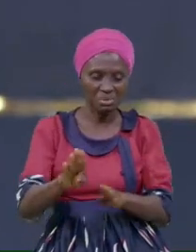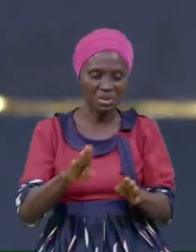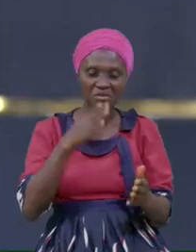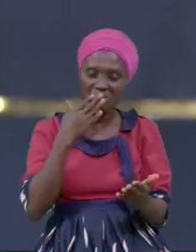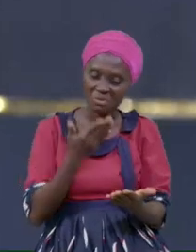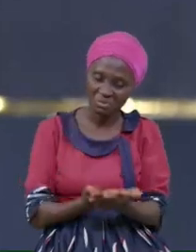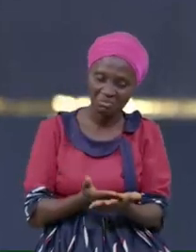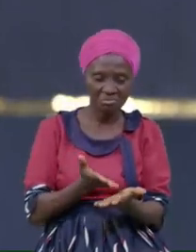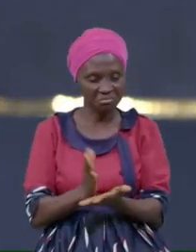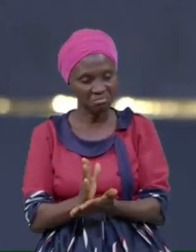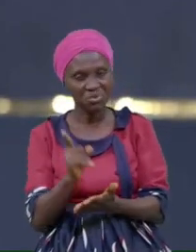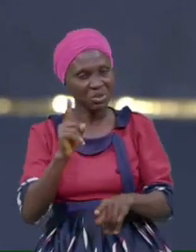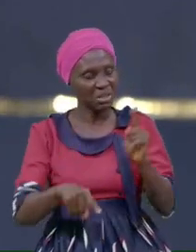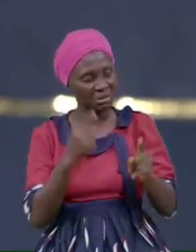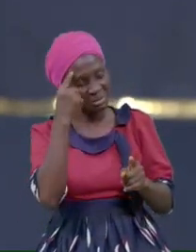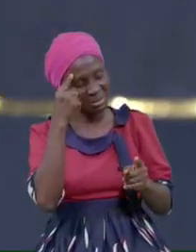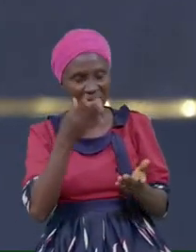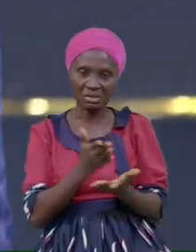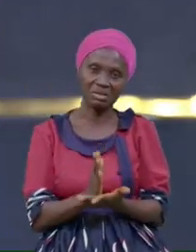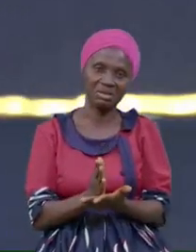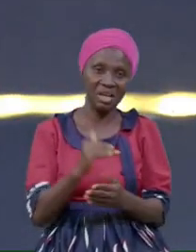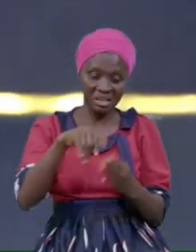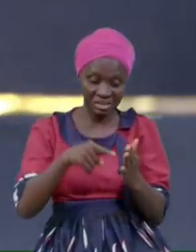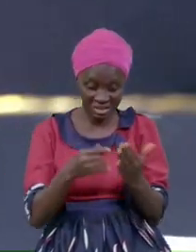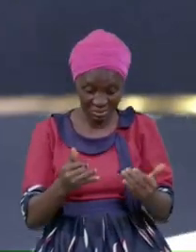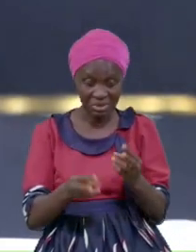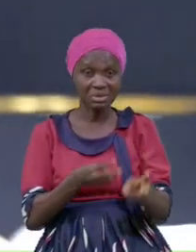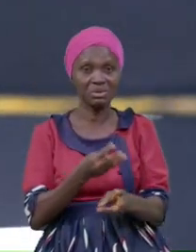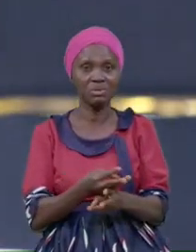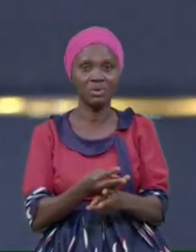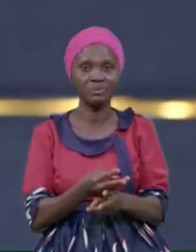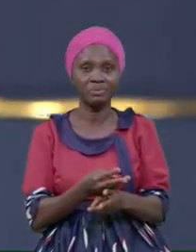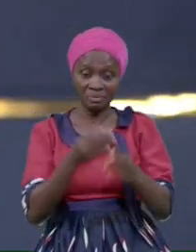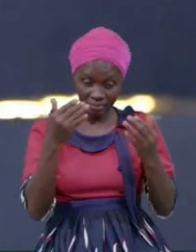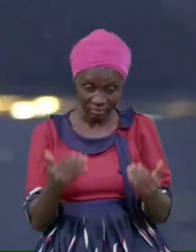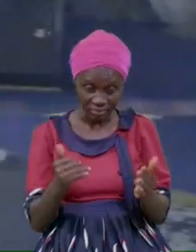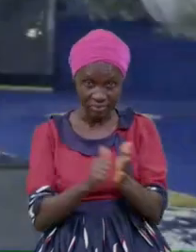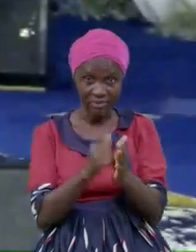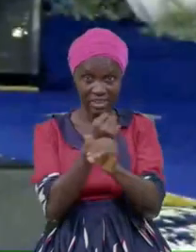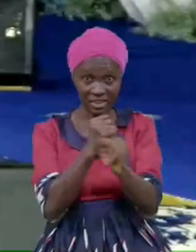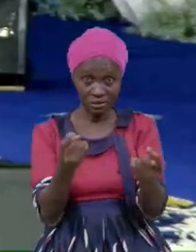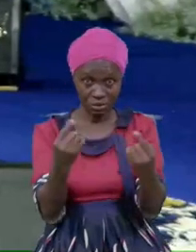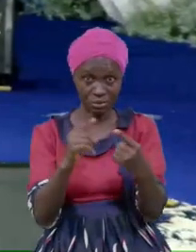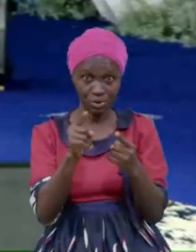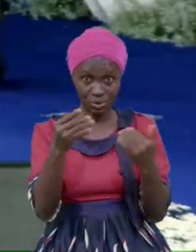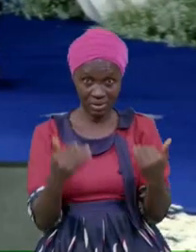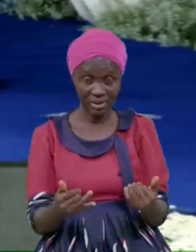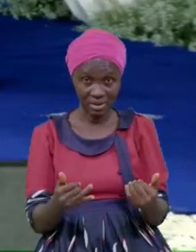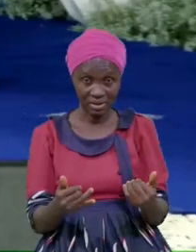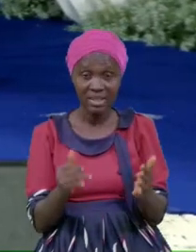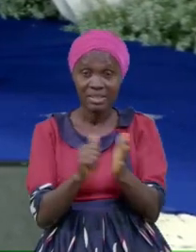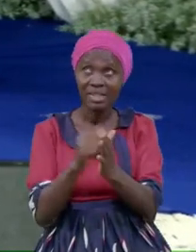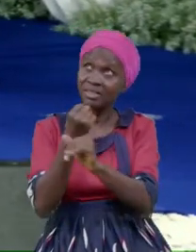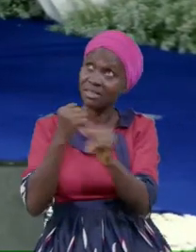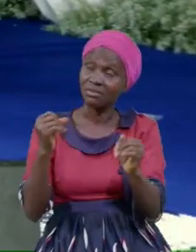n'arrivais pas bien à parler, dans ce siècle présent, et ce salut te parvient, ce salut,